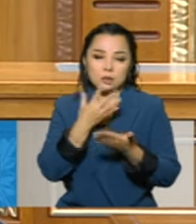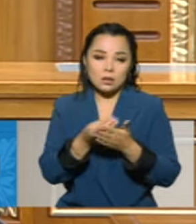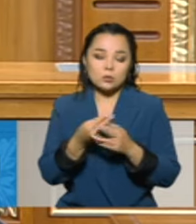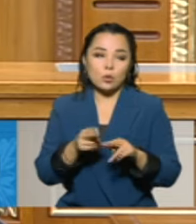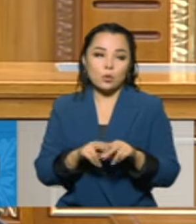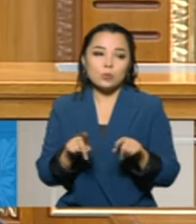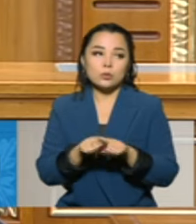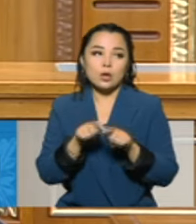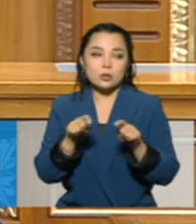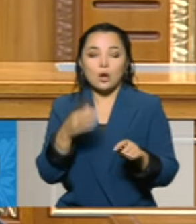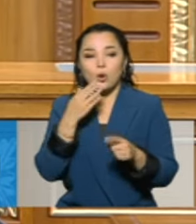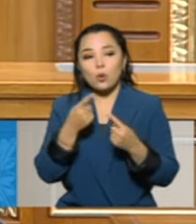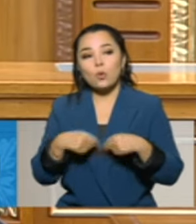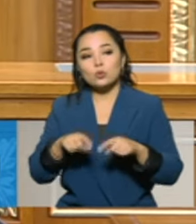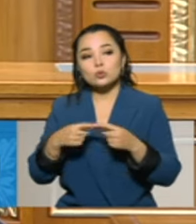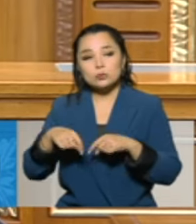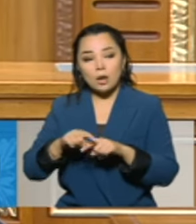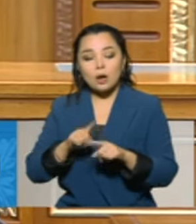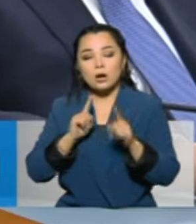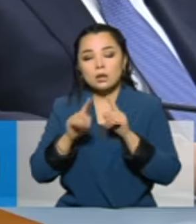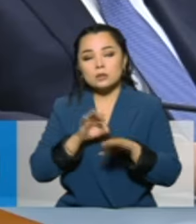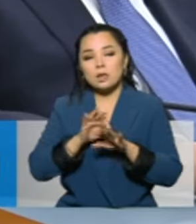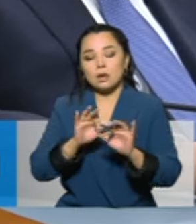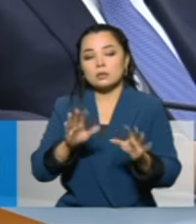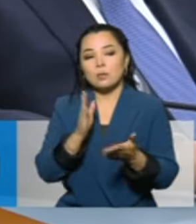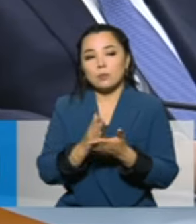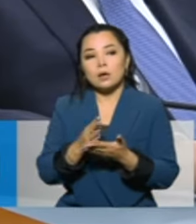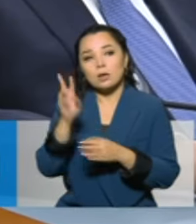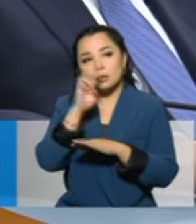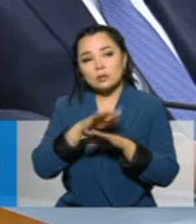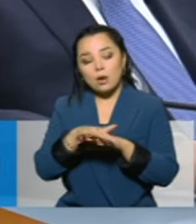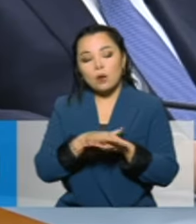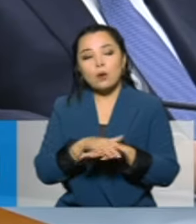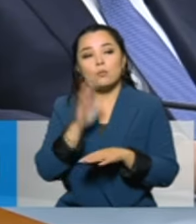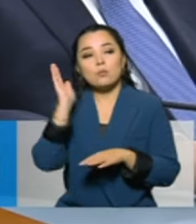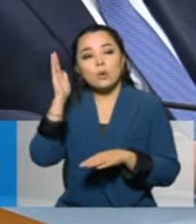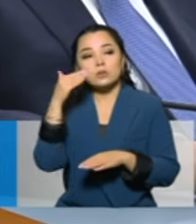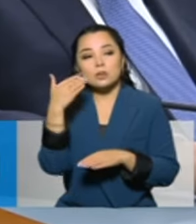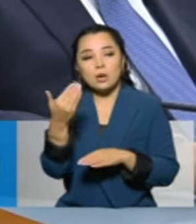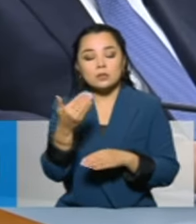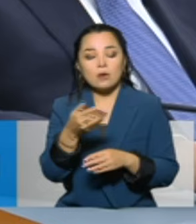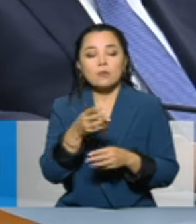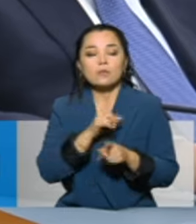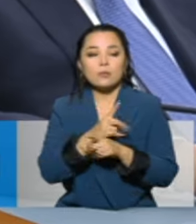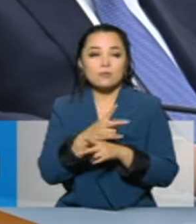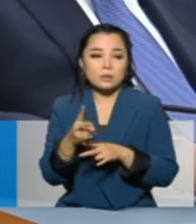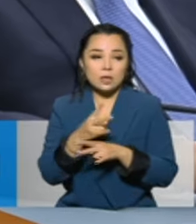бұл туралы ұлттық құрылтайдың отырысында айттым. Елдің болашағына